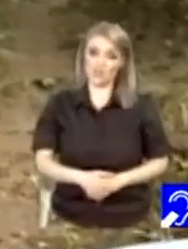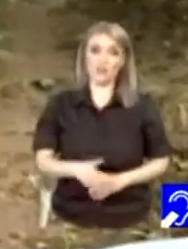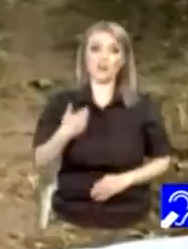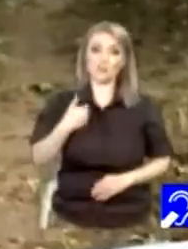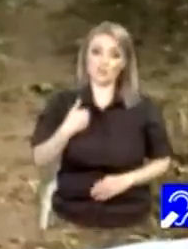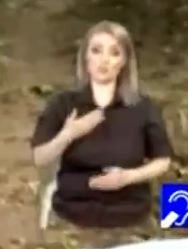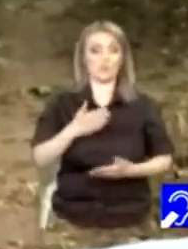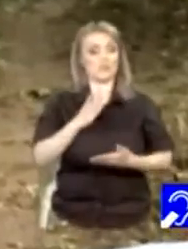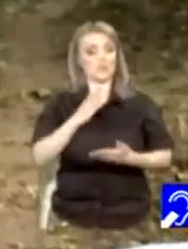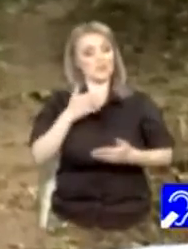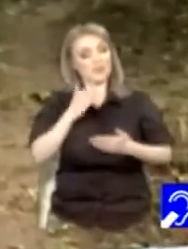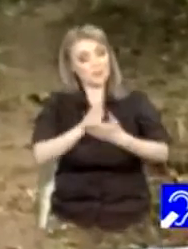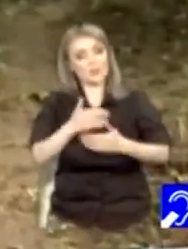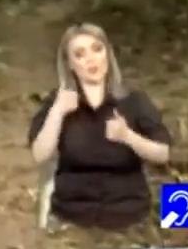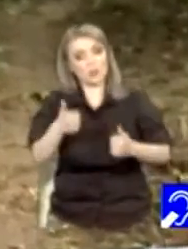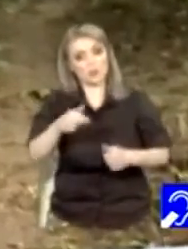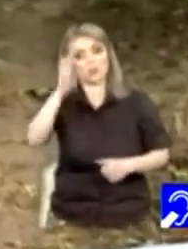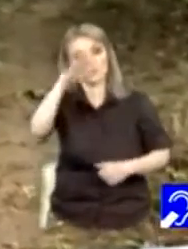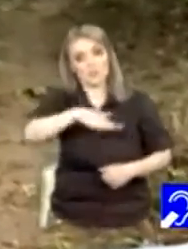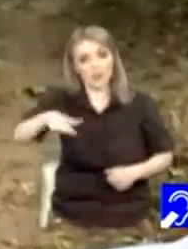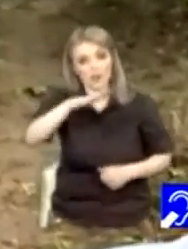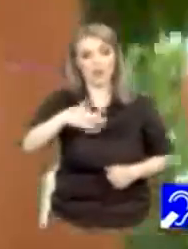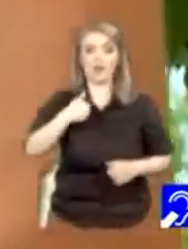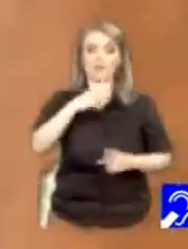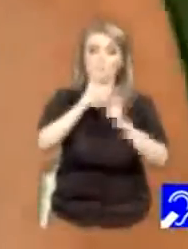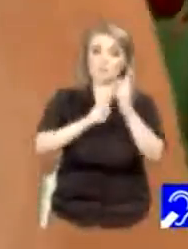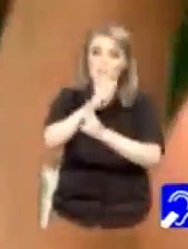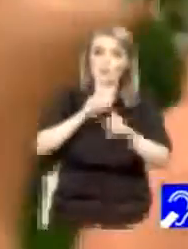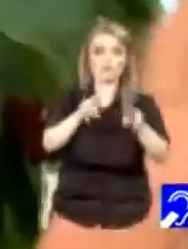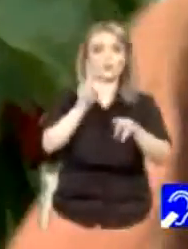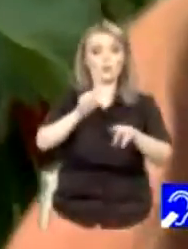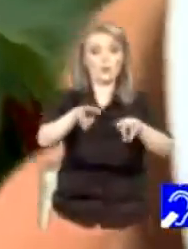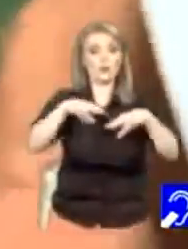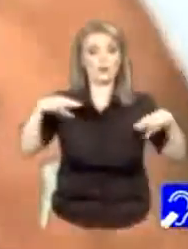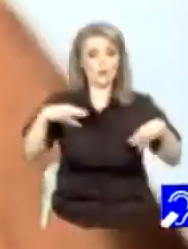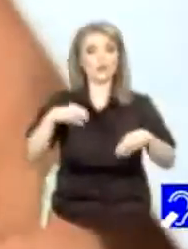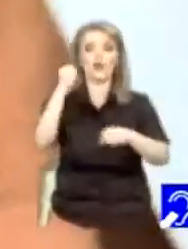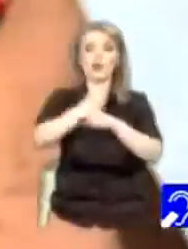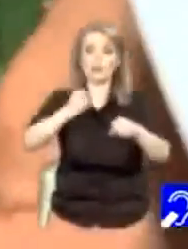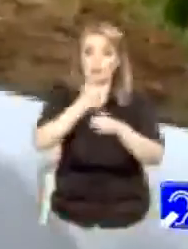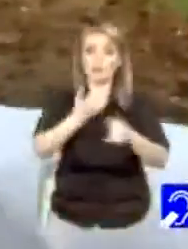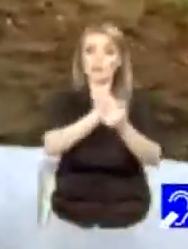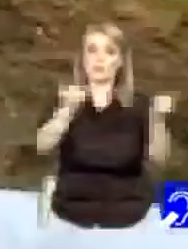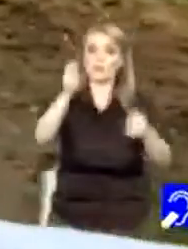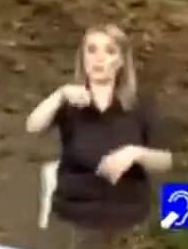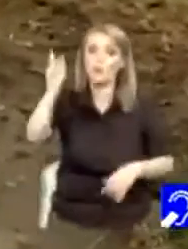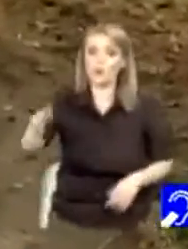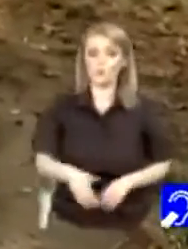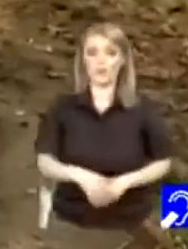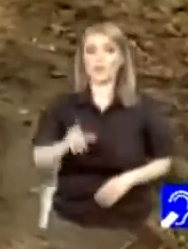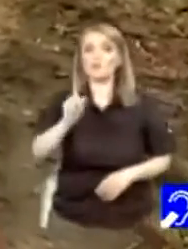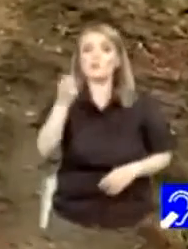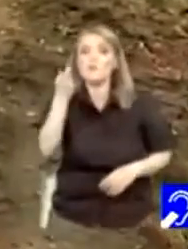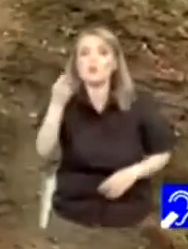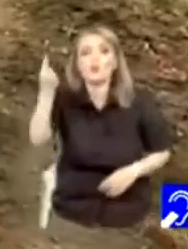viață frumoasă cât de cât. Dorim schimbarea, Parlamentul să fie pentru oameni, guvernul să fie pentru oameni. Să gândească la